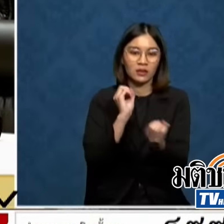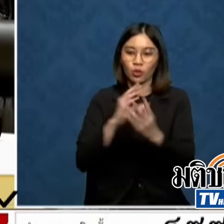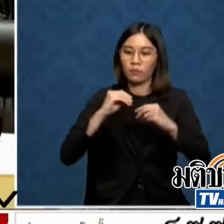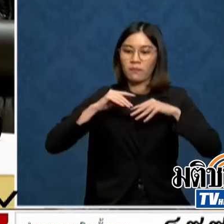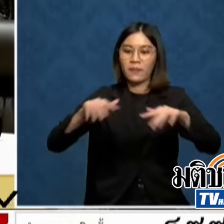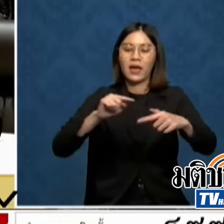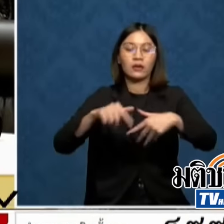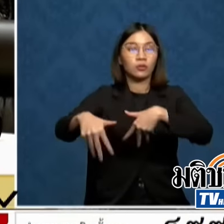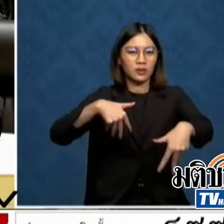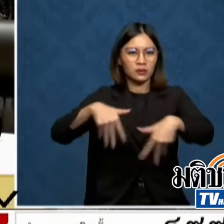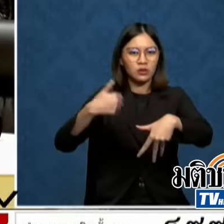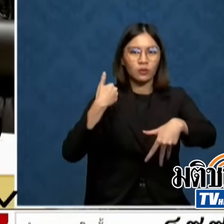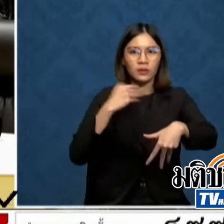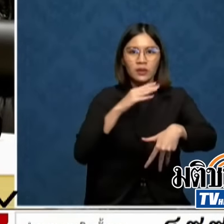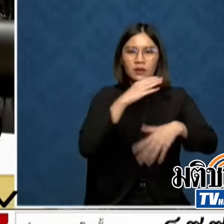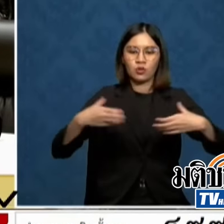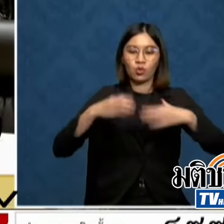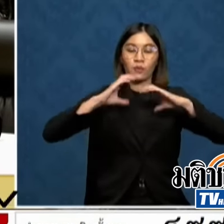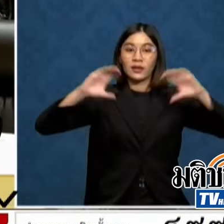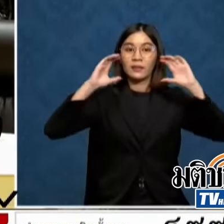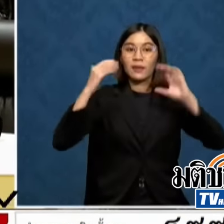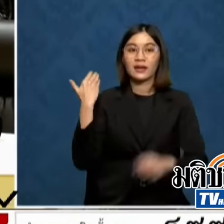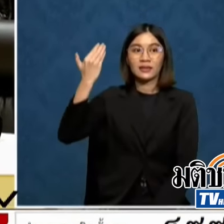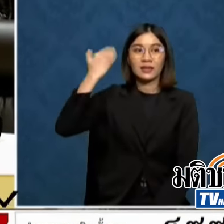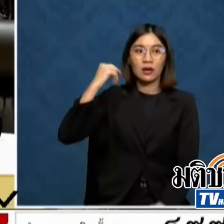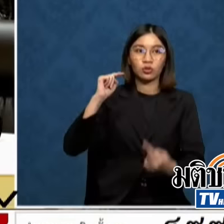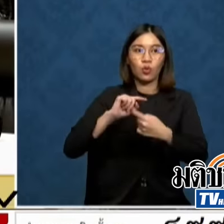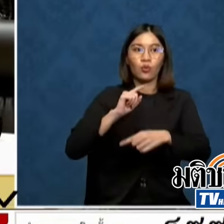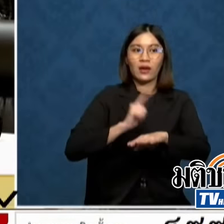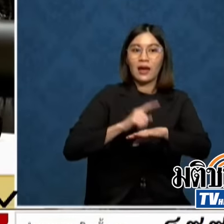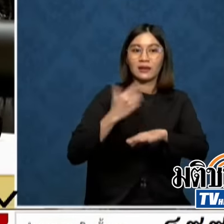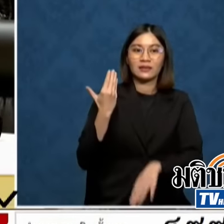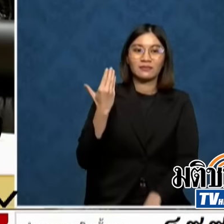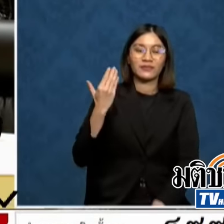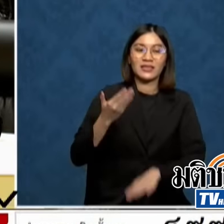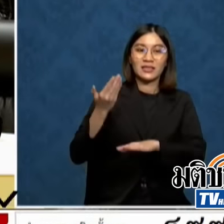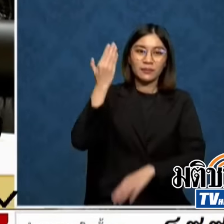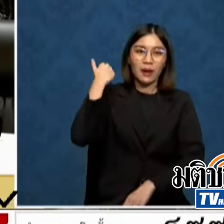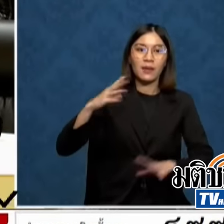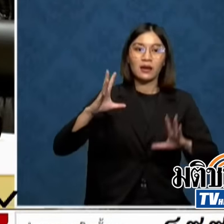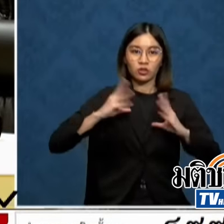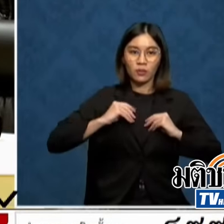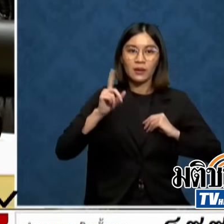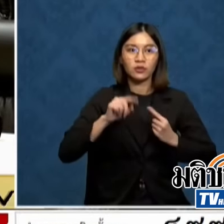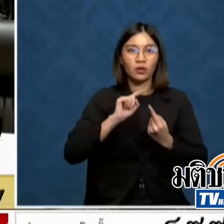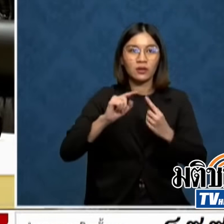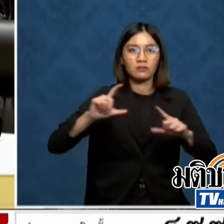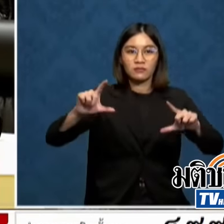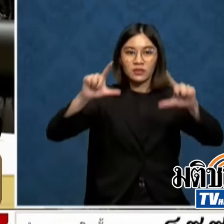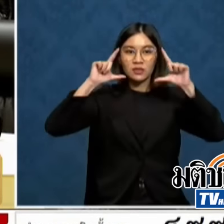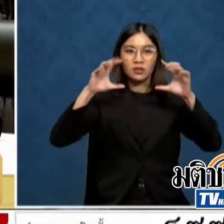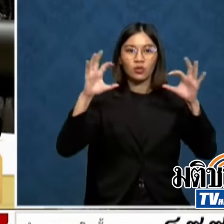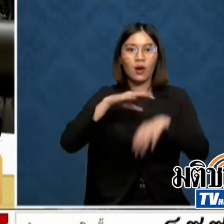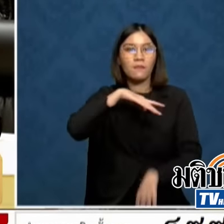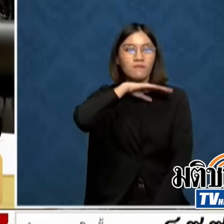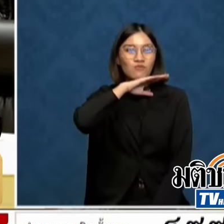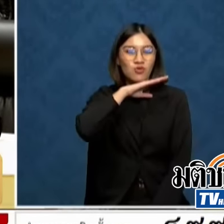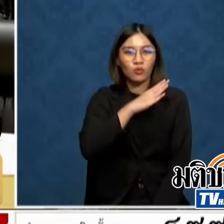ชาชนถ้ารัฐบาลที่แล้วในห่วงเวลาที่ผ่านมาเราปฏิเสธไม่ได้เรื่องที่โด่งดังที่สุดเรื่องหมูเ